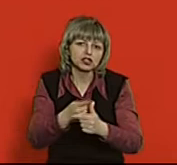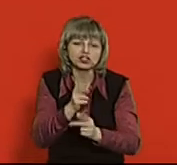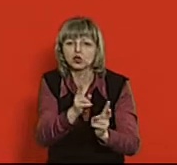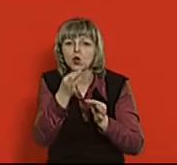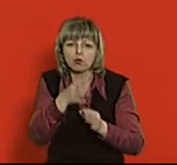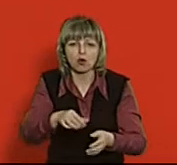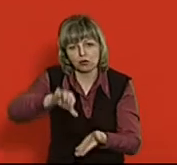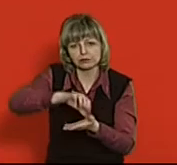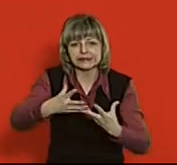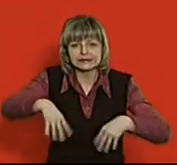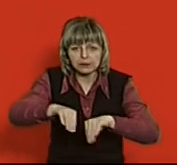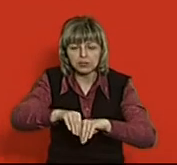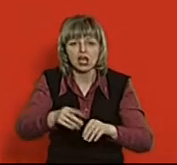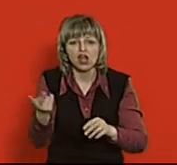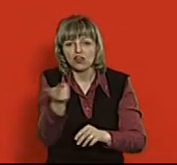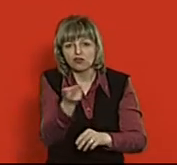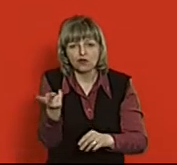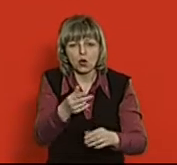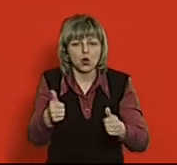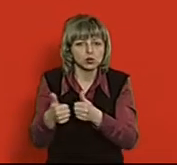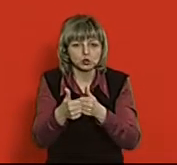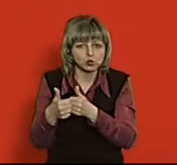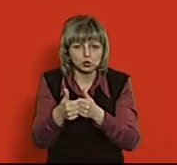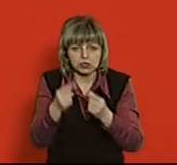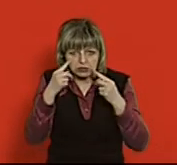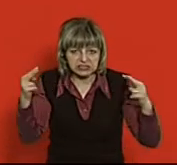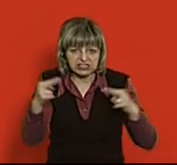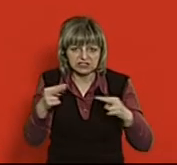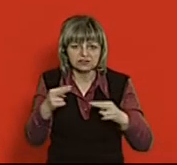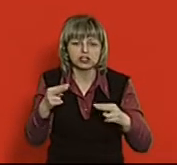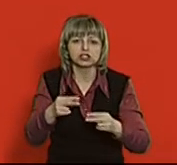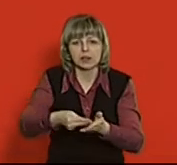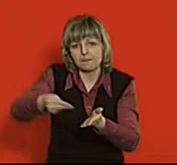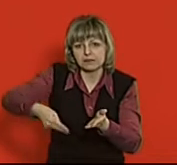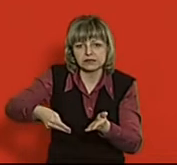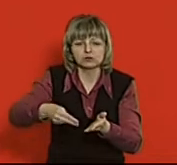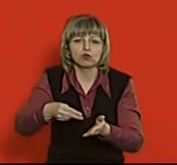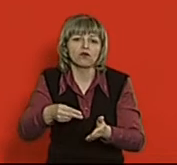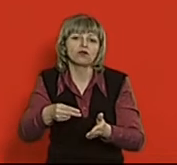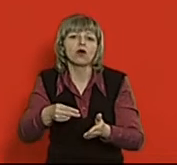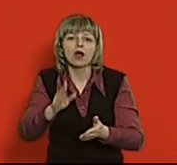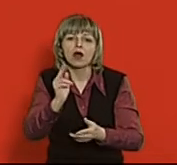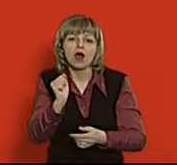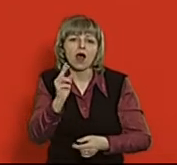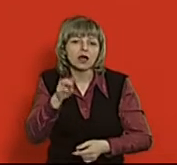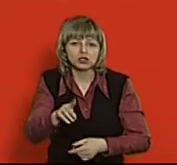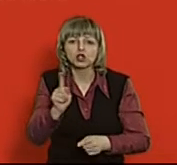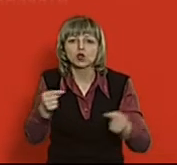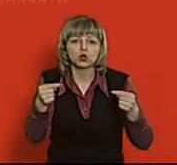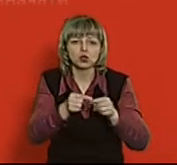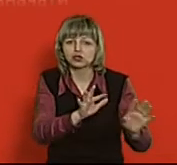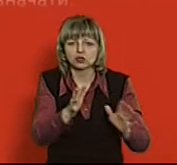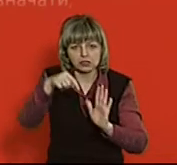сім'ї, а також двох сусідів, засвідчити письмово акто, що сталося в конкретній квартирі. Тому що в